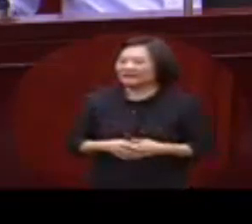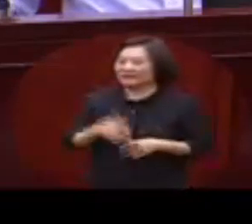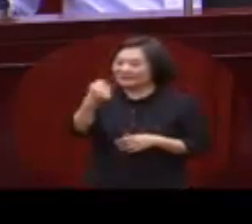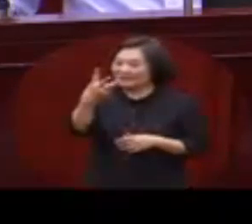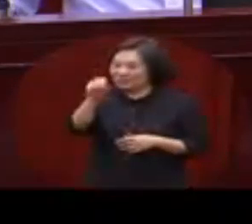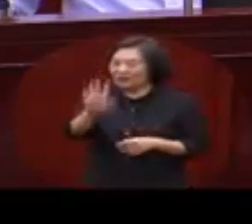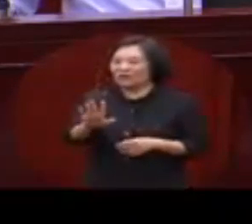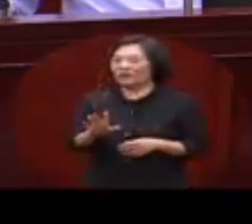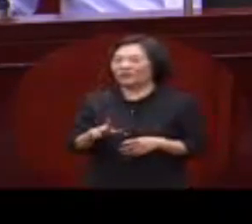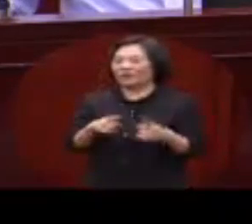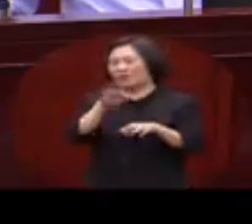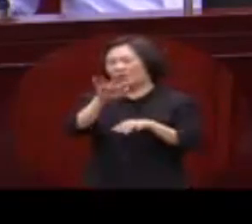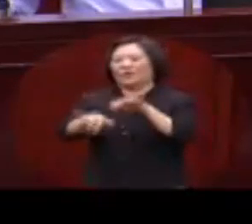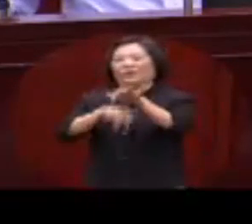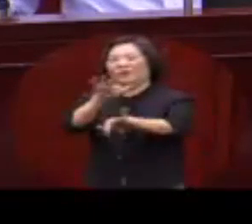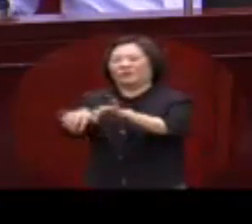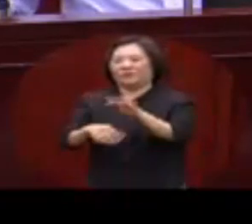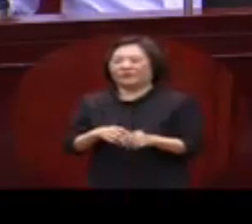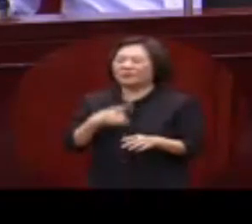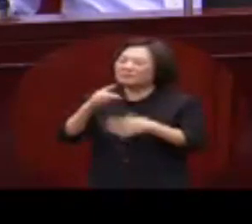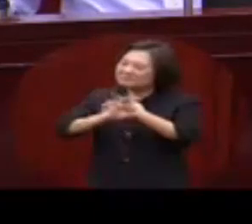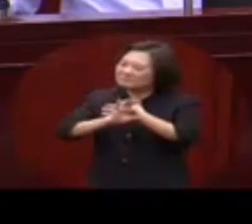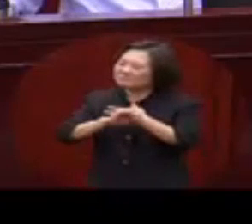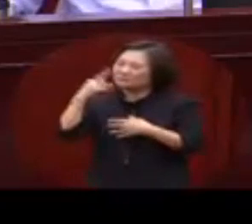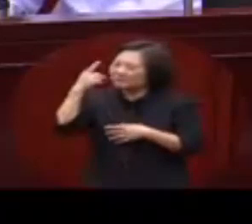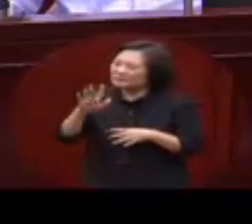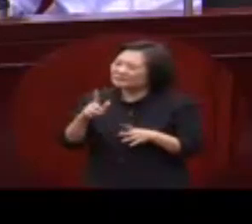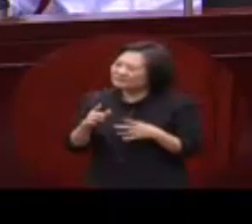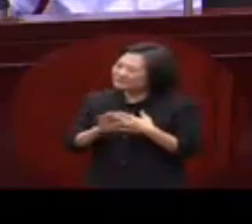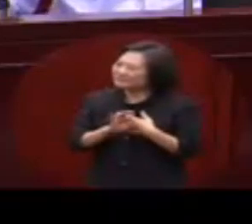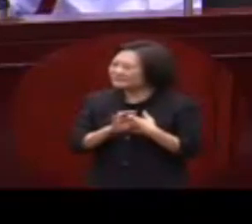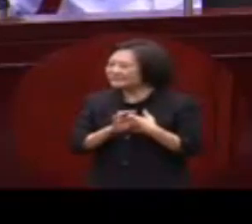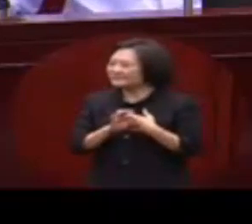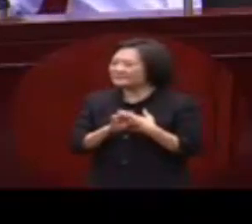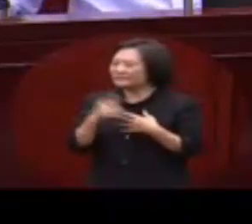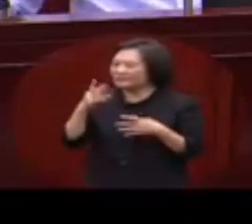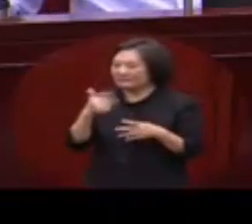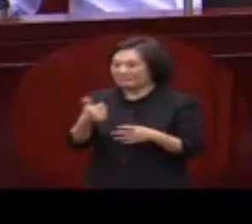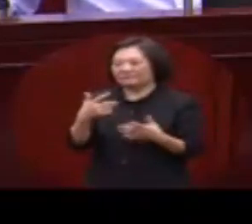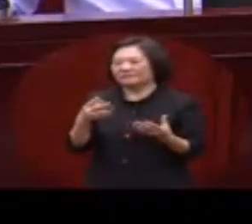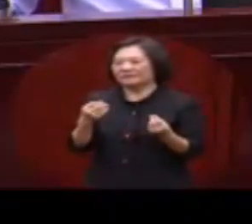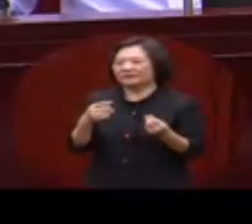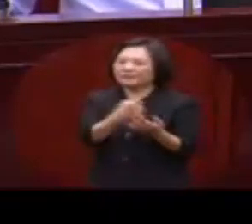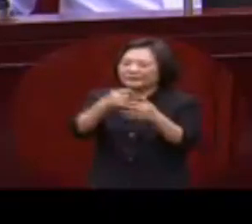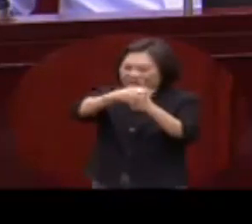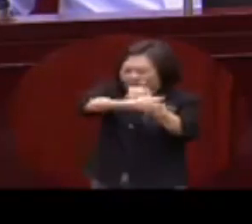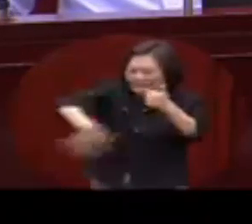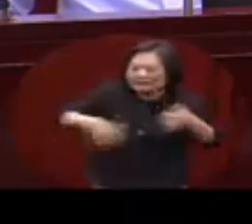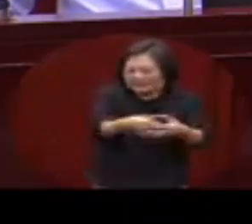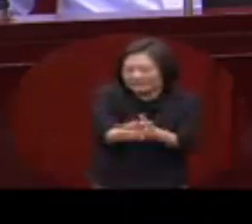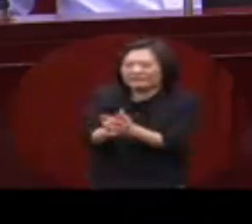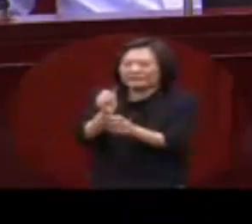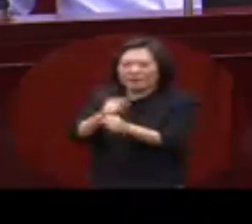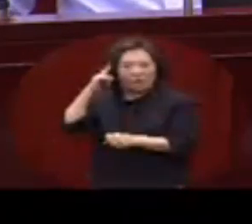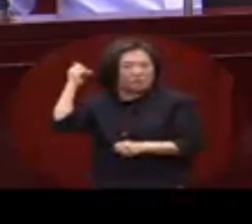缺点呢，我们有在尝试创新哦，不过好像不是非常讨好，不过还是鼓励每个局处去做创新的。说这跨年晚会有